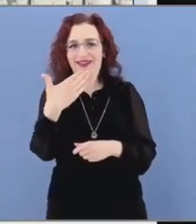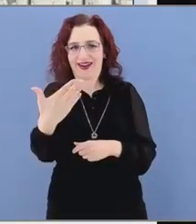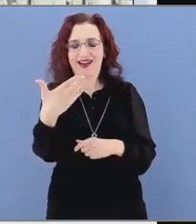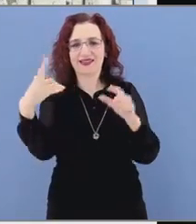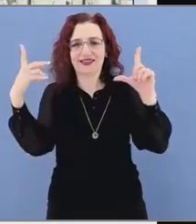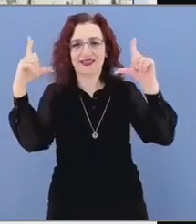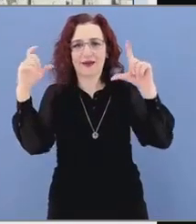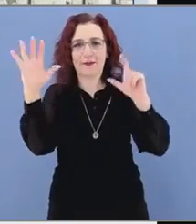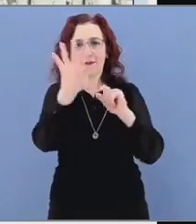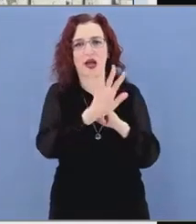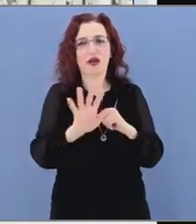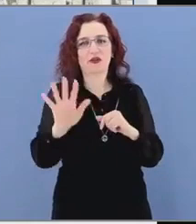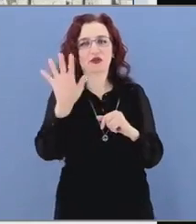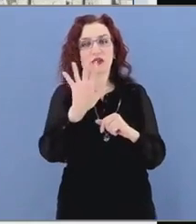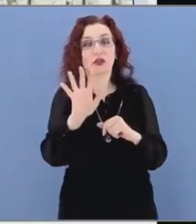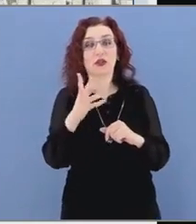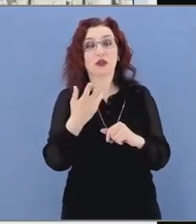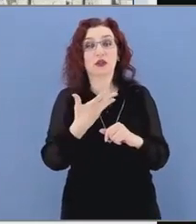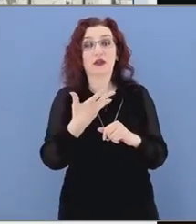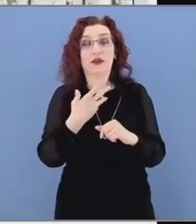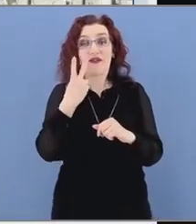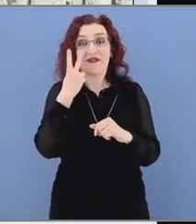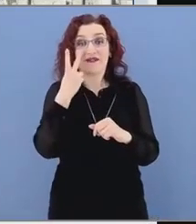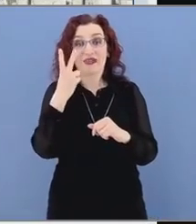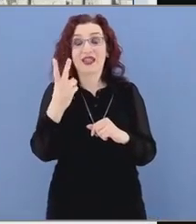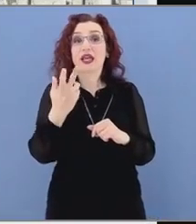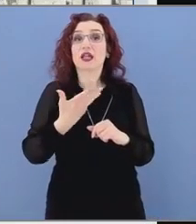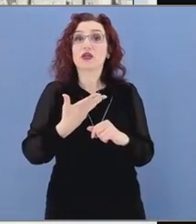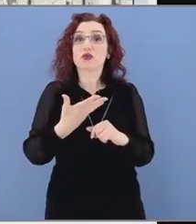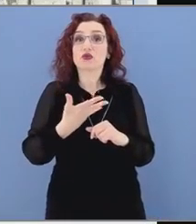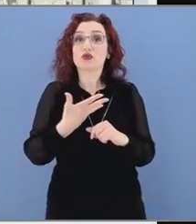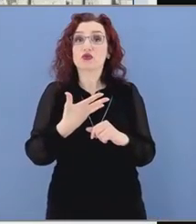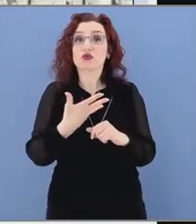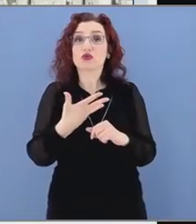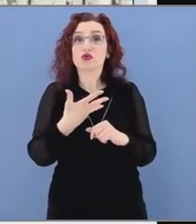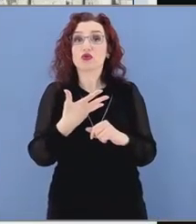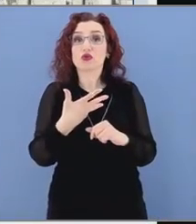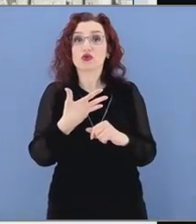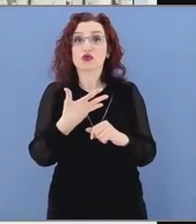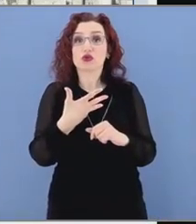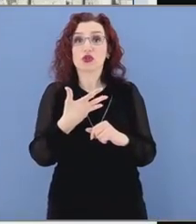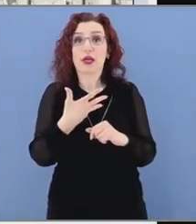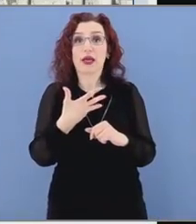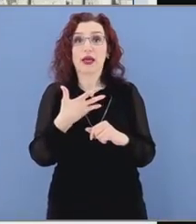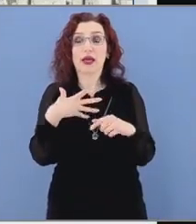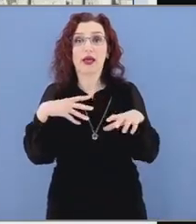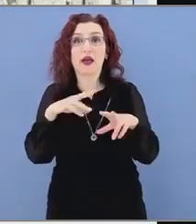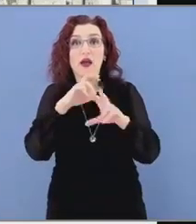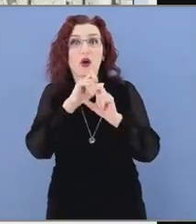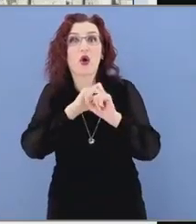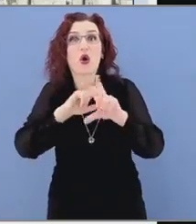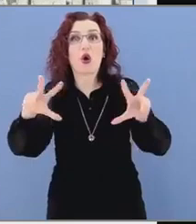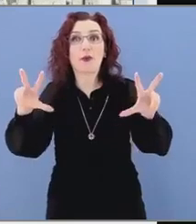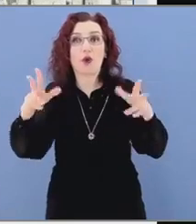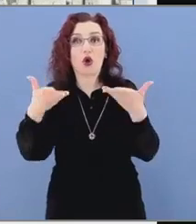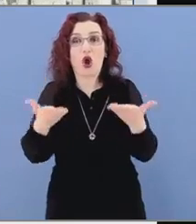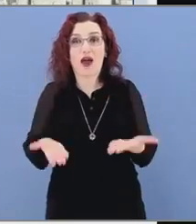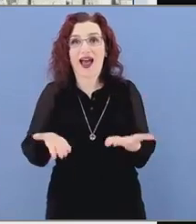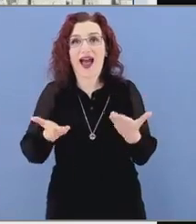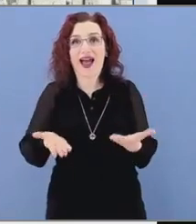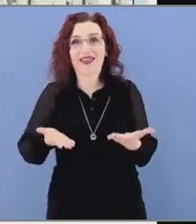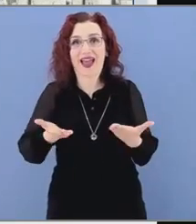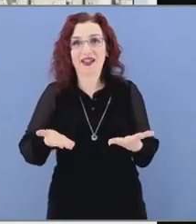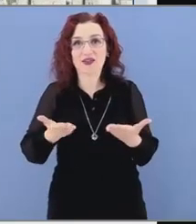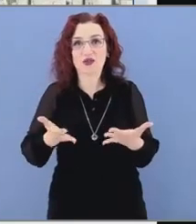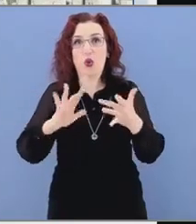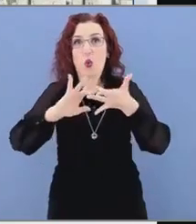E qui vedrete, lo faremo attraverso una call che parte in questo momento, proprio mentre sto parlando, sul web, perché anche